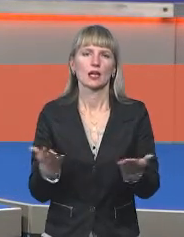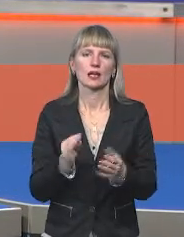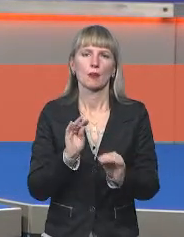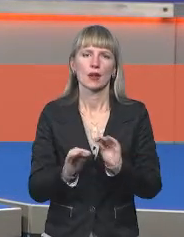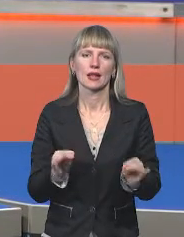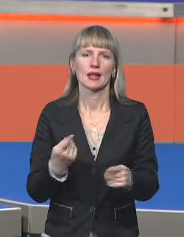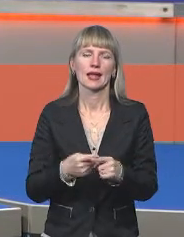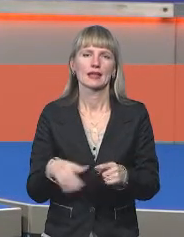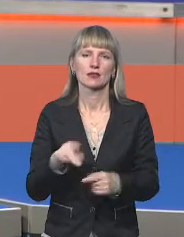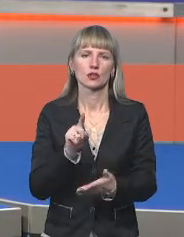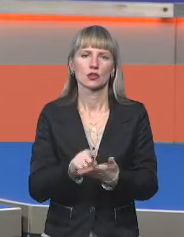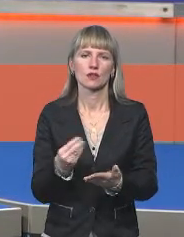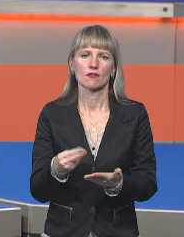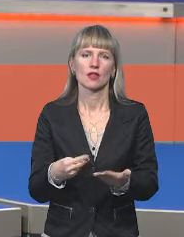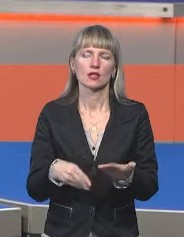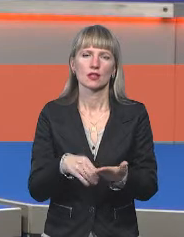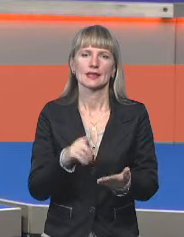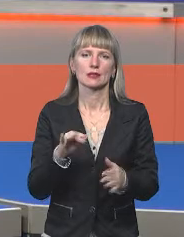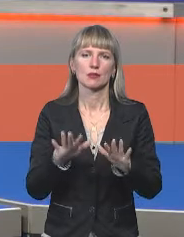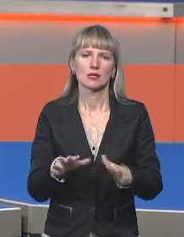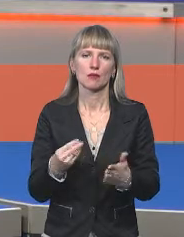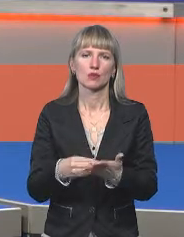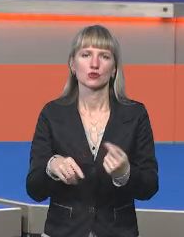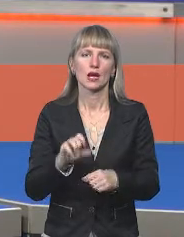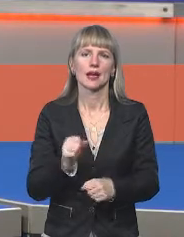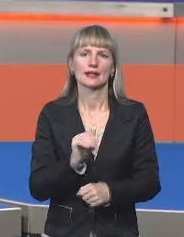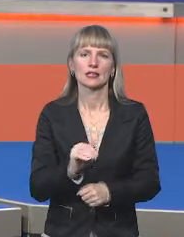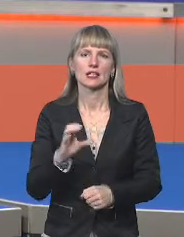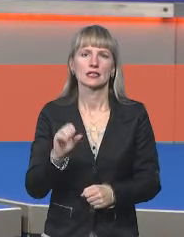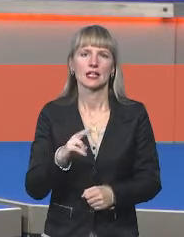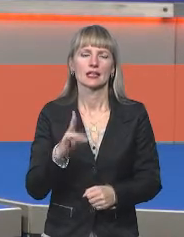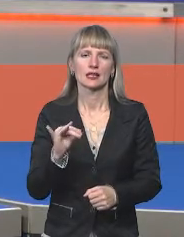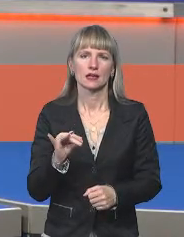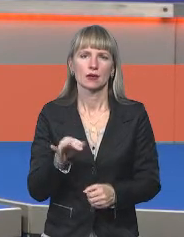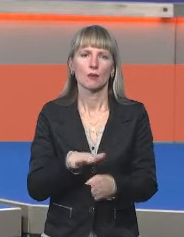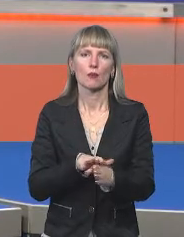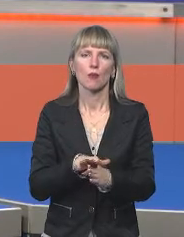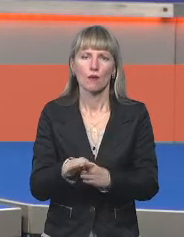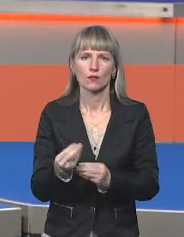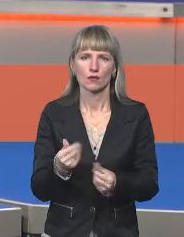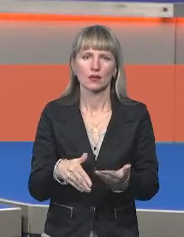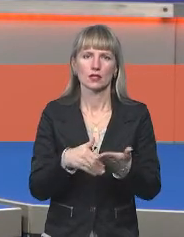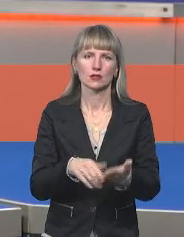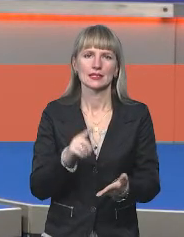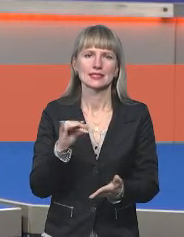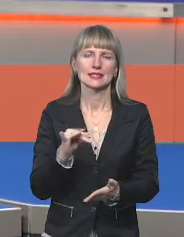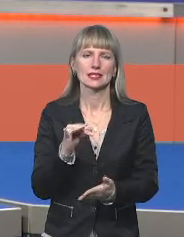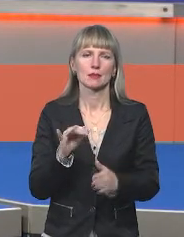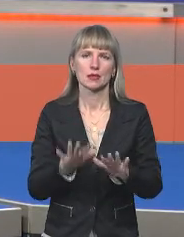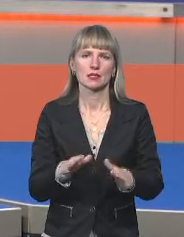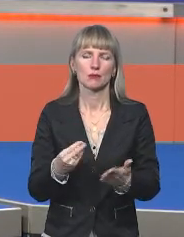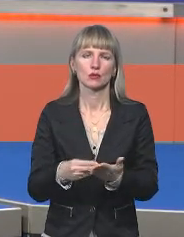приладдя, то це все має фінансувати з місцевого бюджету, а дитячі садки взагалі повністю фінансуються з місцевого